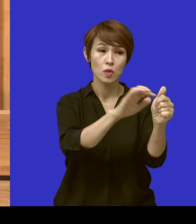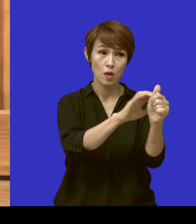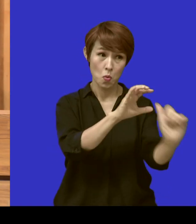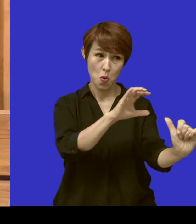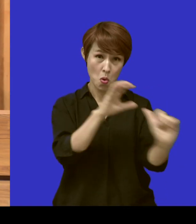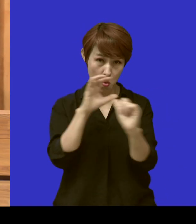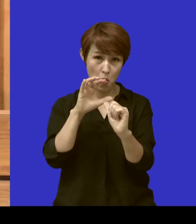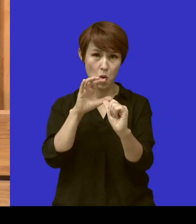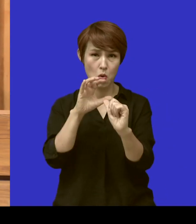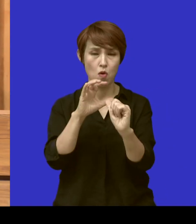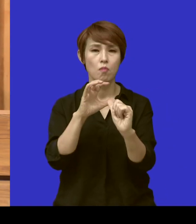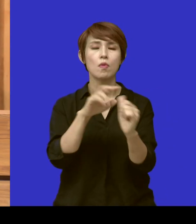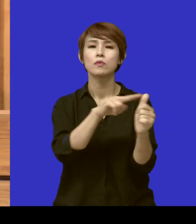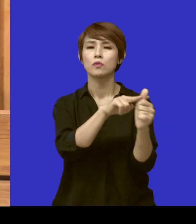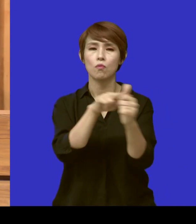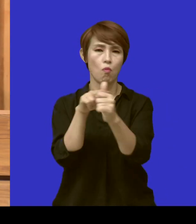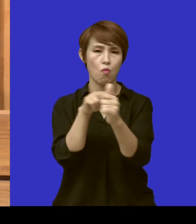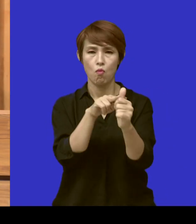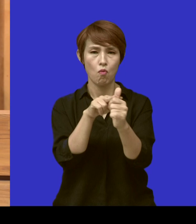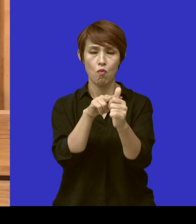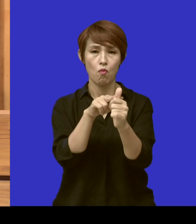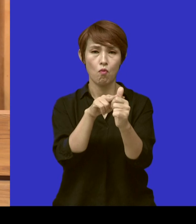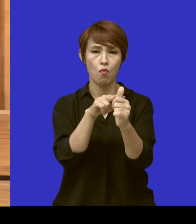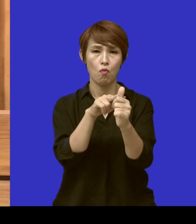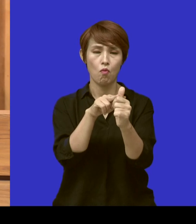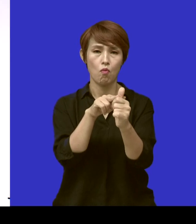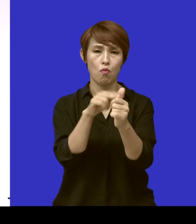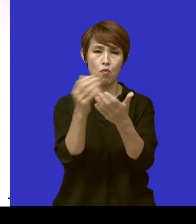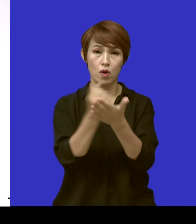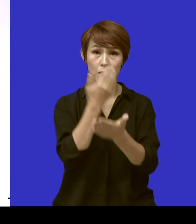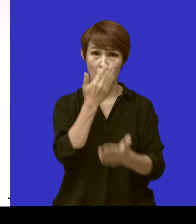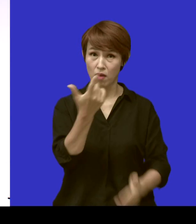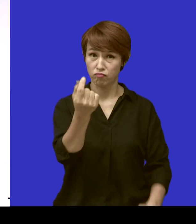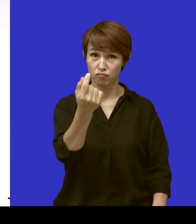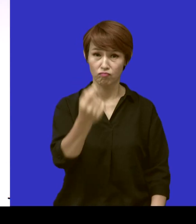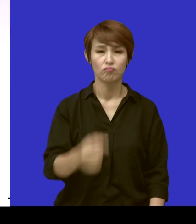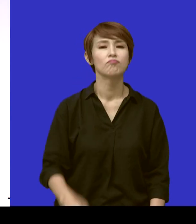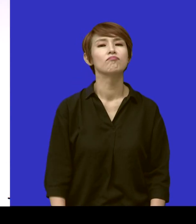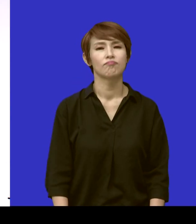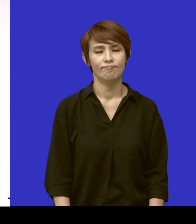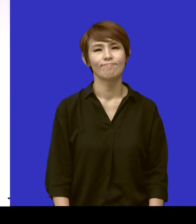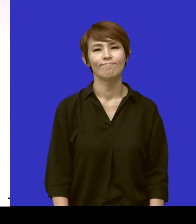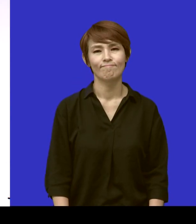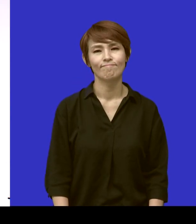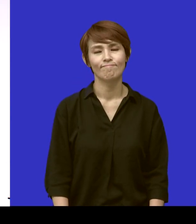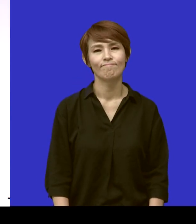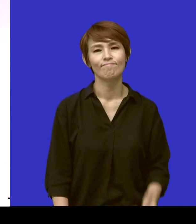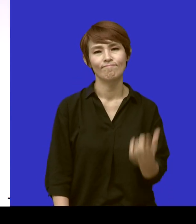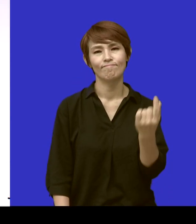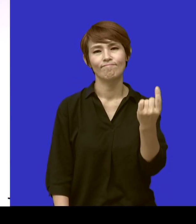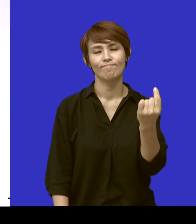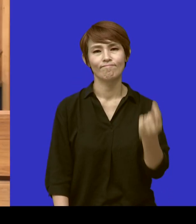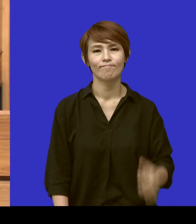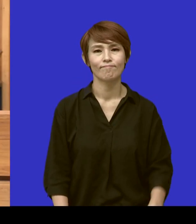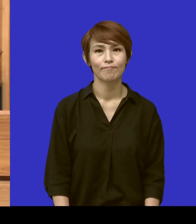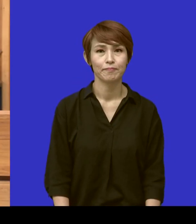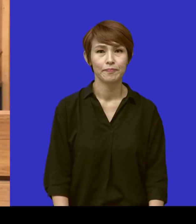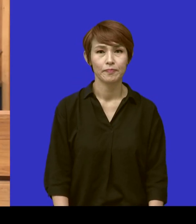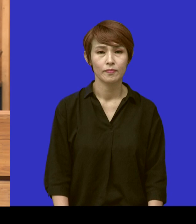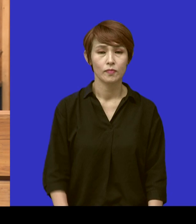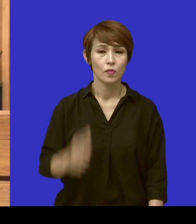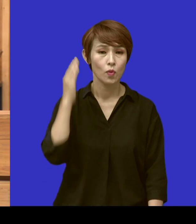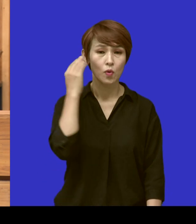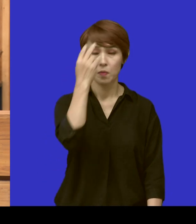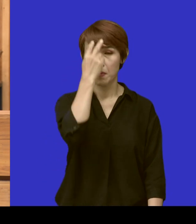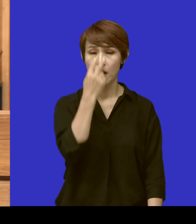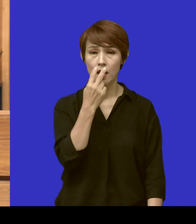모든 세상과 소통을 하고 있는 거네요. 네, 맞습니다. 네. 그러면 이제